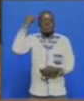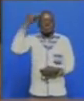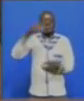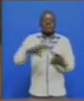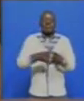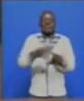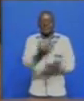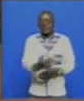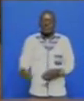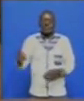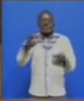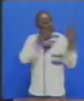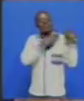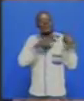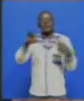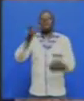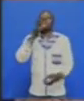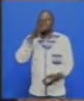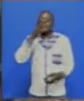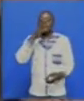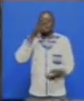a porté le nom de la maman qui avait disparu.